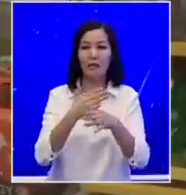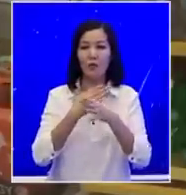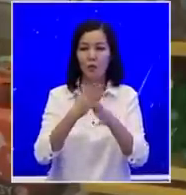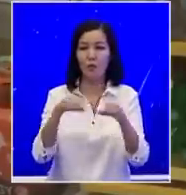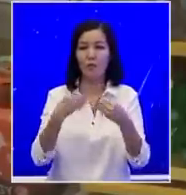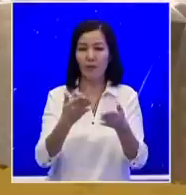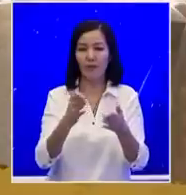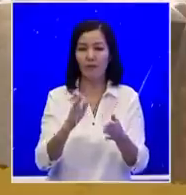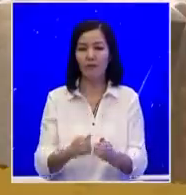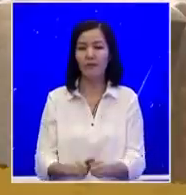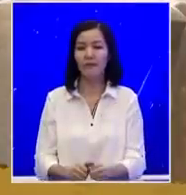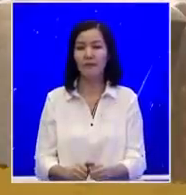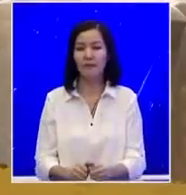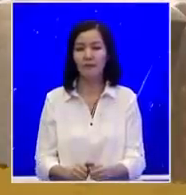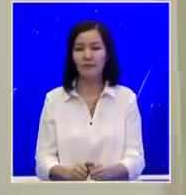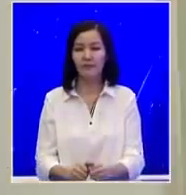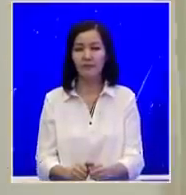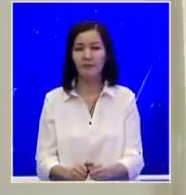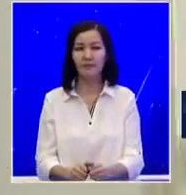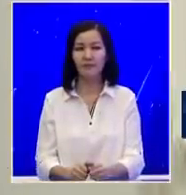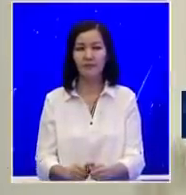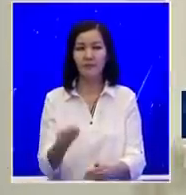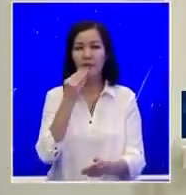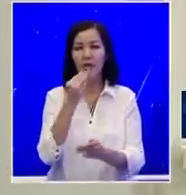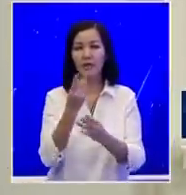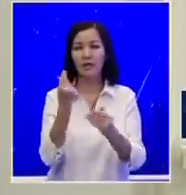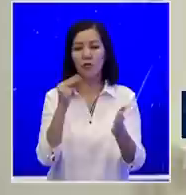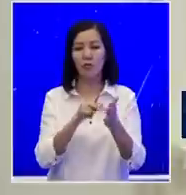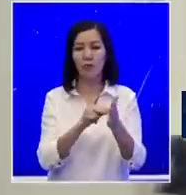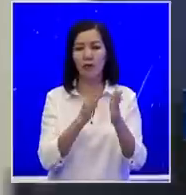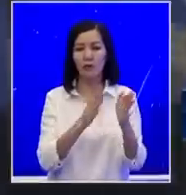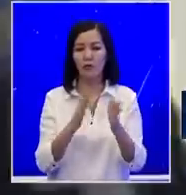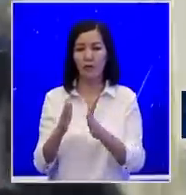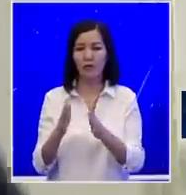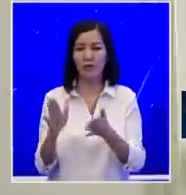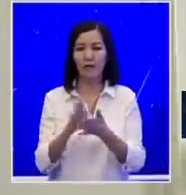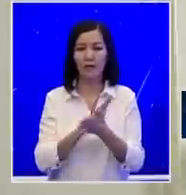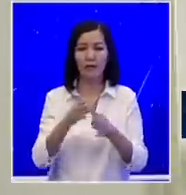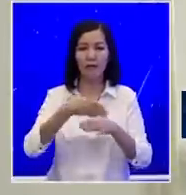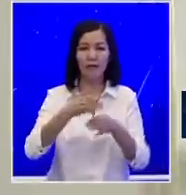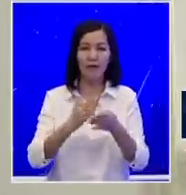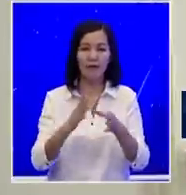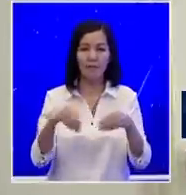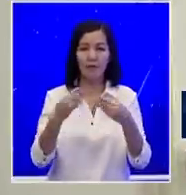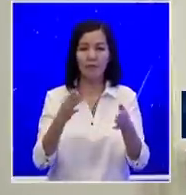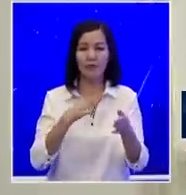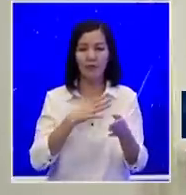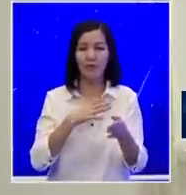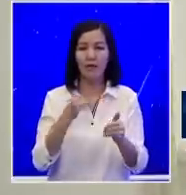тегін таратуды әдетке айналдырған. Азық-түлік бағасы тұрақты, иә, тегін нан таратып жатыр әр жұма